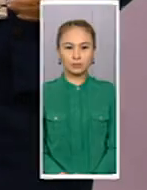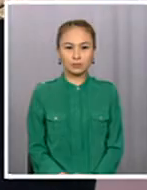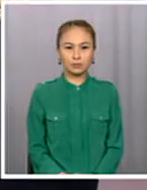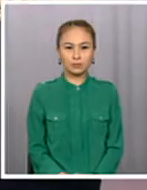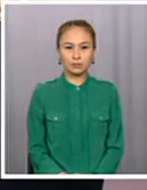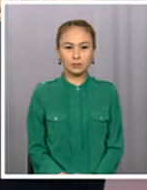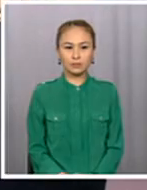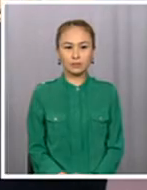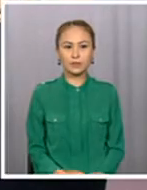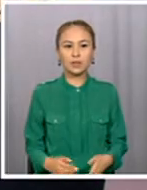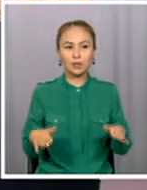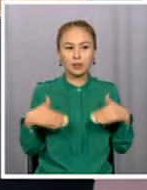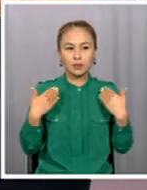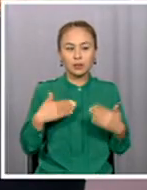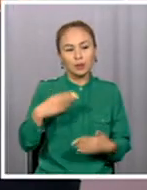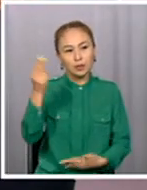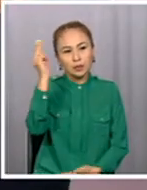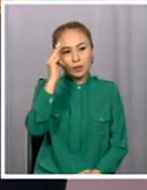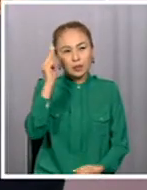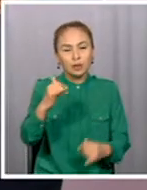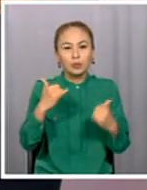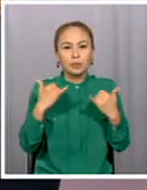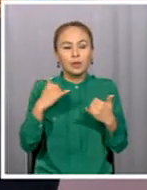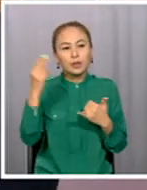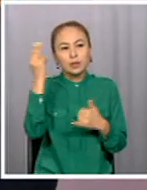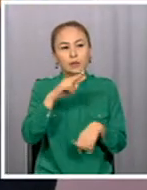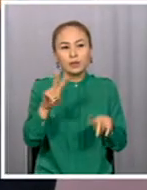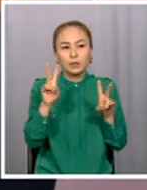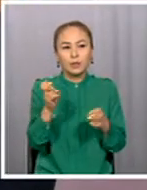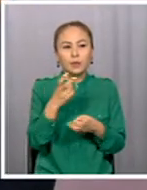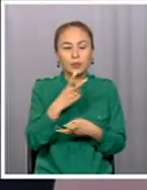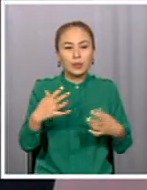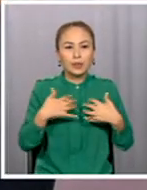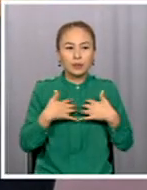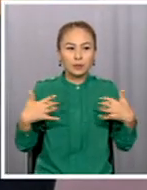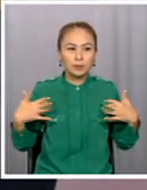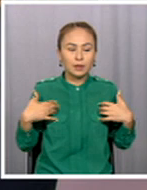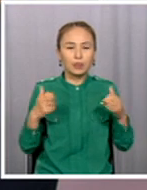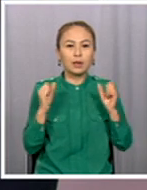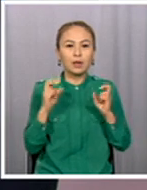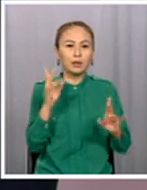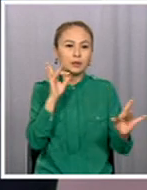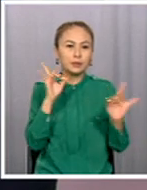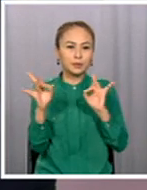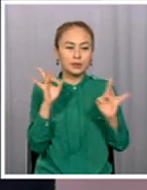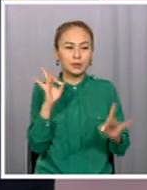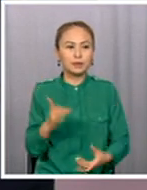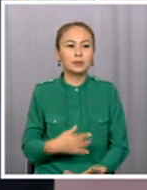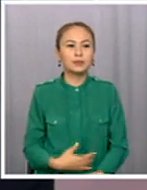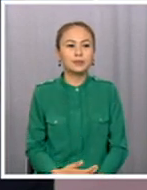Сәлеметсіңдер ме, оқушылар? Сабақтың тақырыбы – жануарлар қалай дыбыстайды.